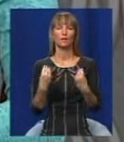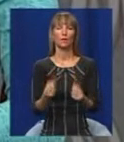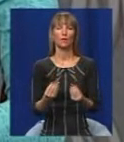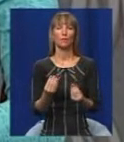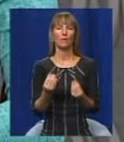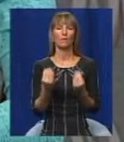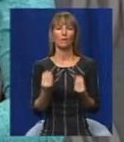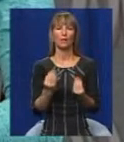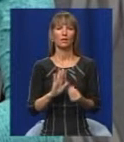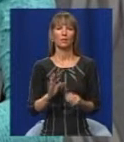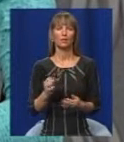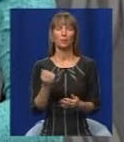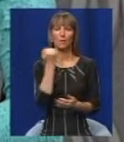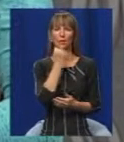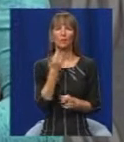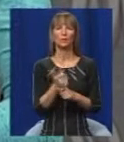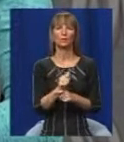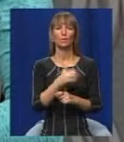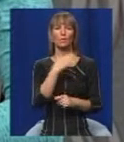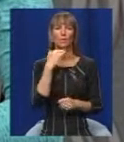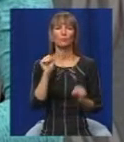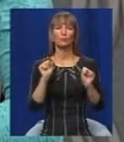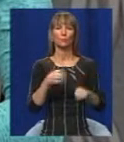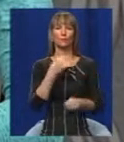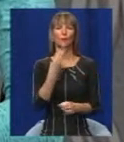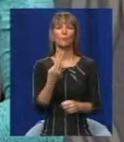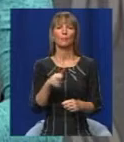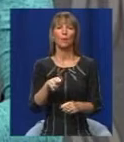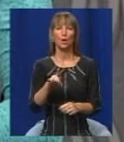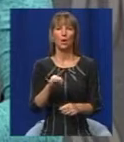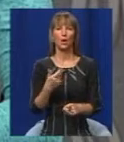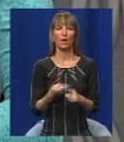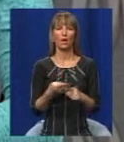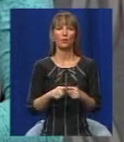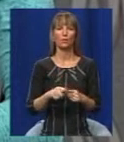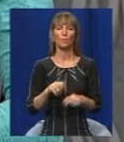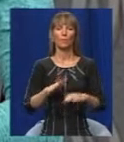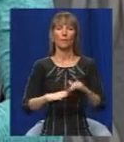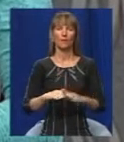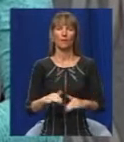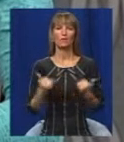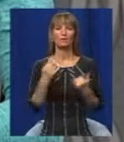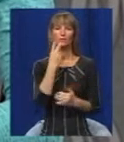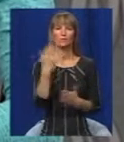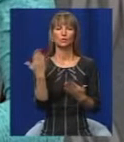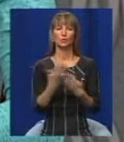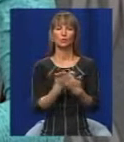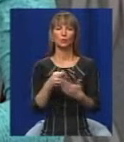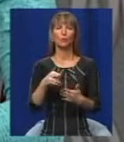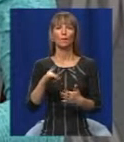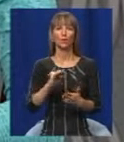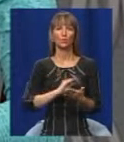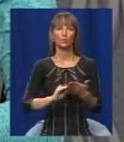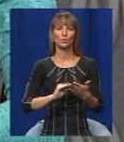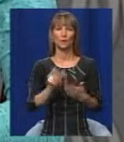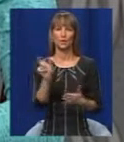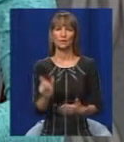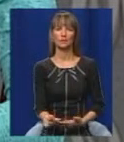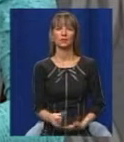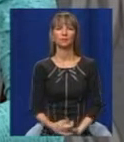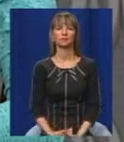такі от дуже багато можна чого сказати про цю професію. Ну, а зараз, власне, давайте подивимося сюжет про журналіста.